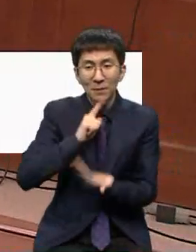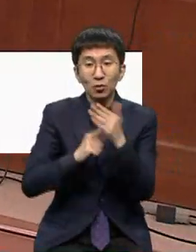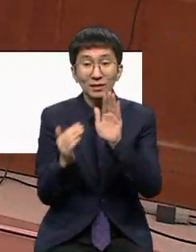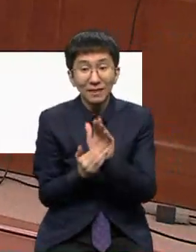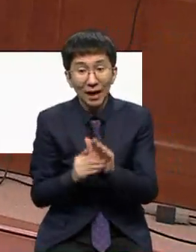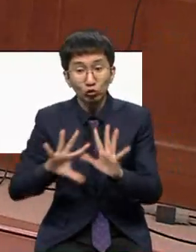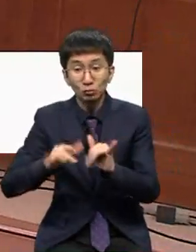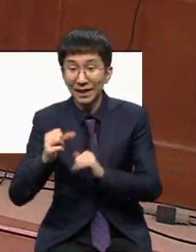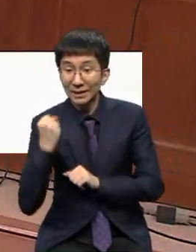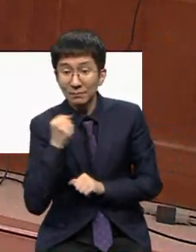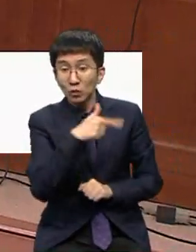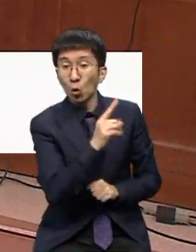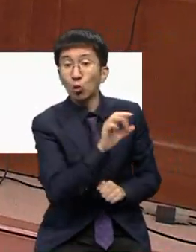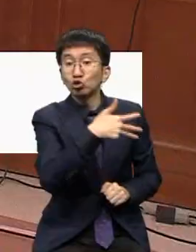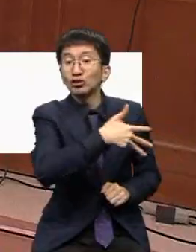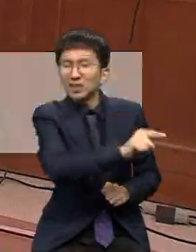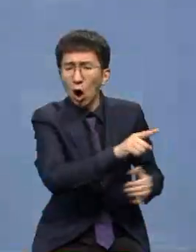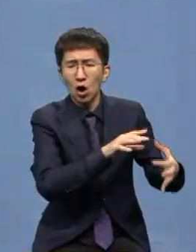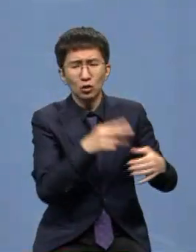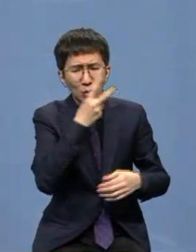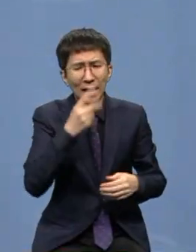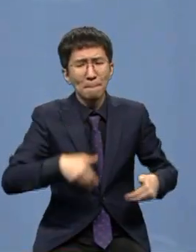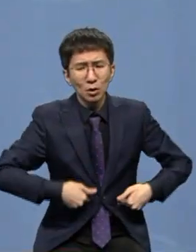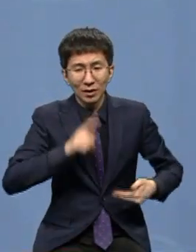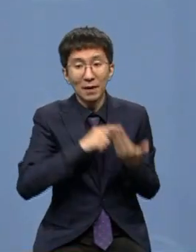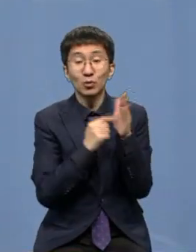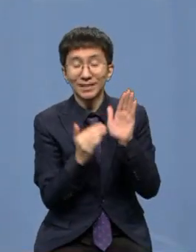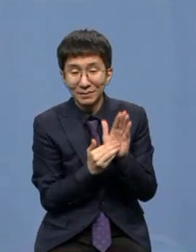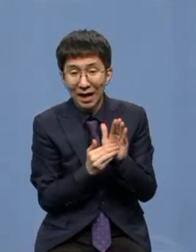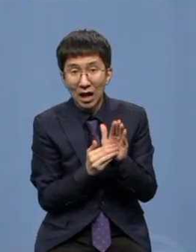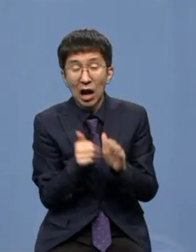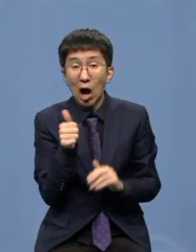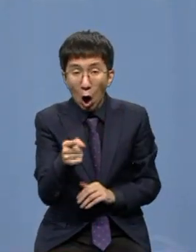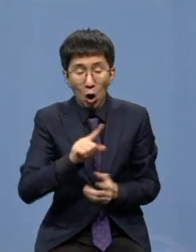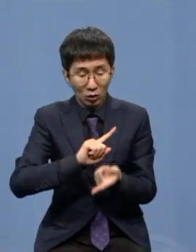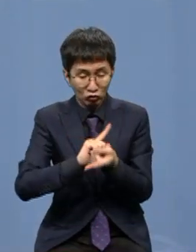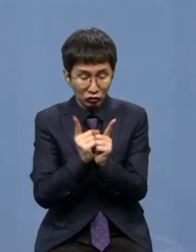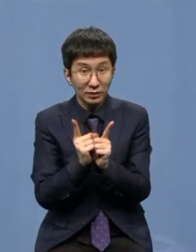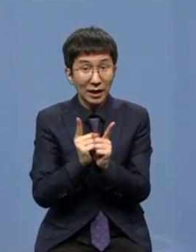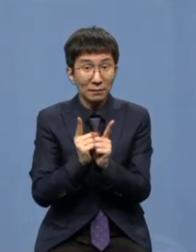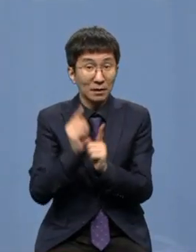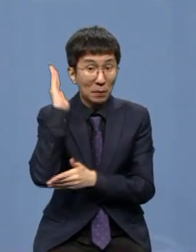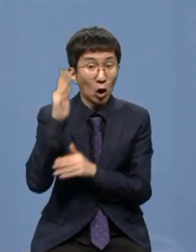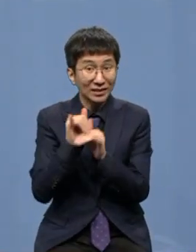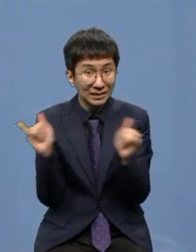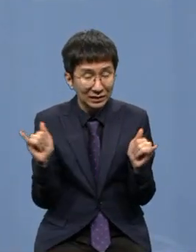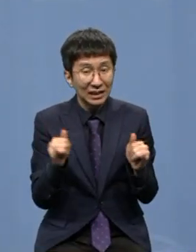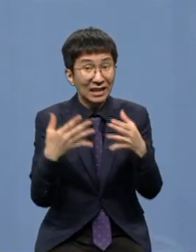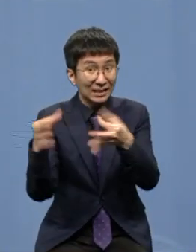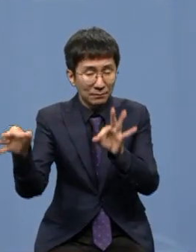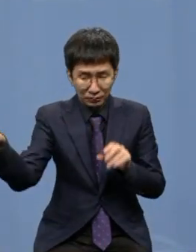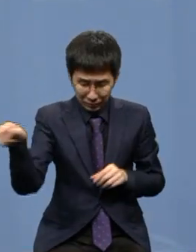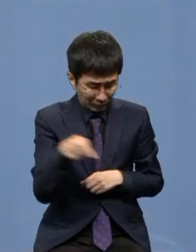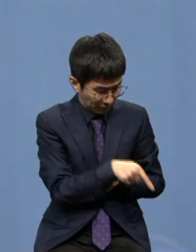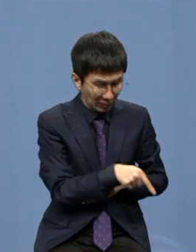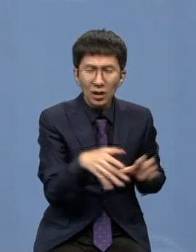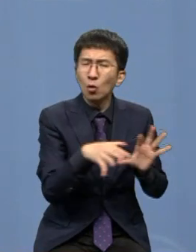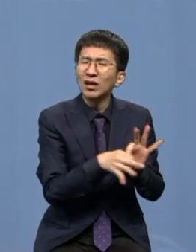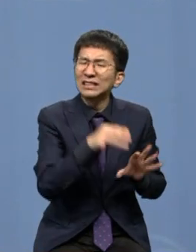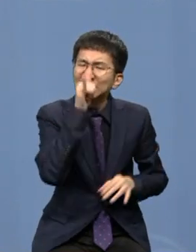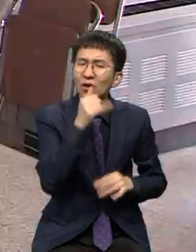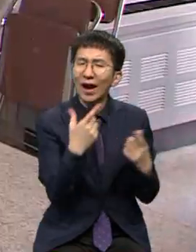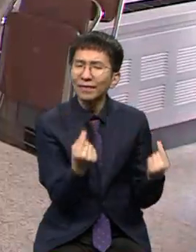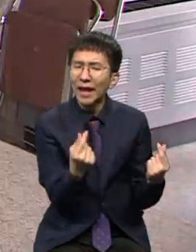일이라고 주장했습니다. 허은하 수석 대변인은 김씨 등이 노다지 사업에 참여하게 된 상황과 김 씨와 이 지사의 인연 등으로 볼